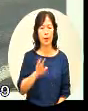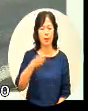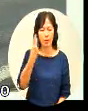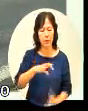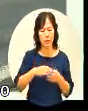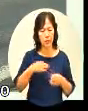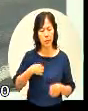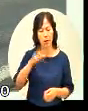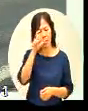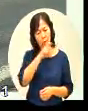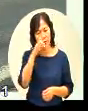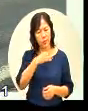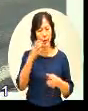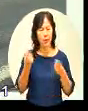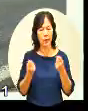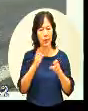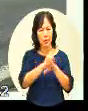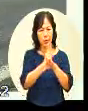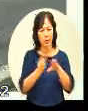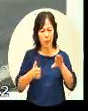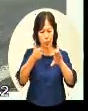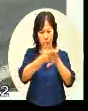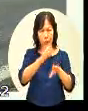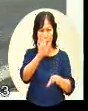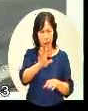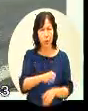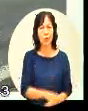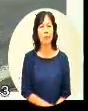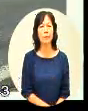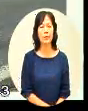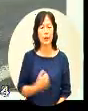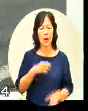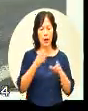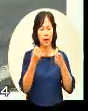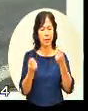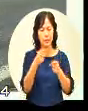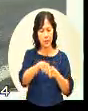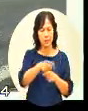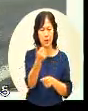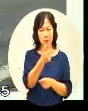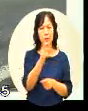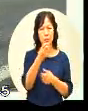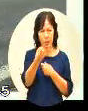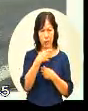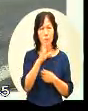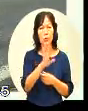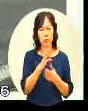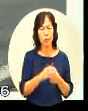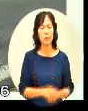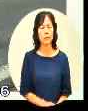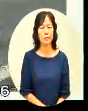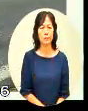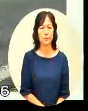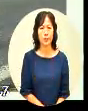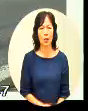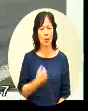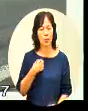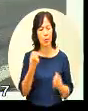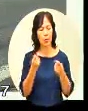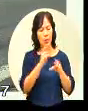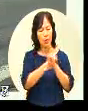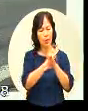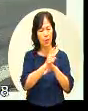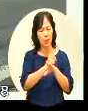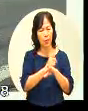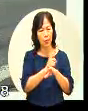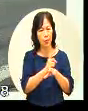点酒哈，坐上一台计程车，那计程车司机告诉我说，我哩迄个塞计程车，我